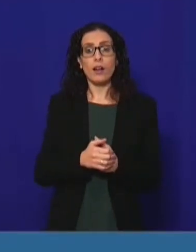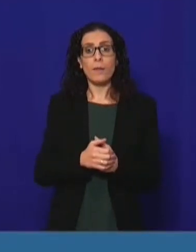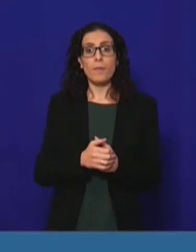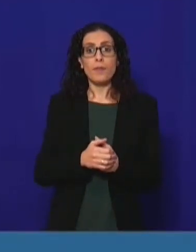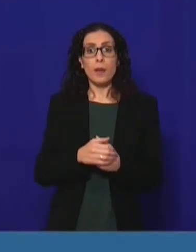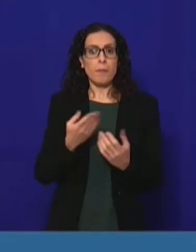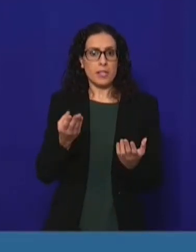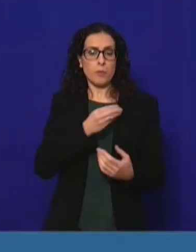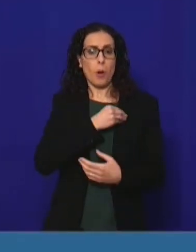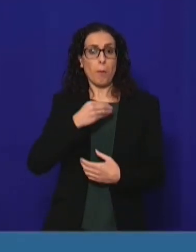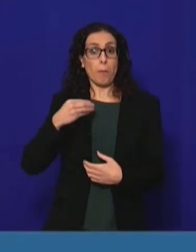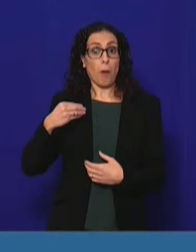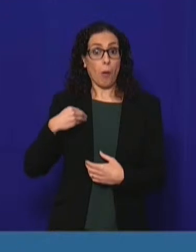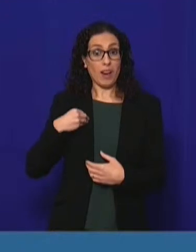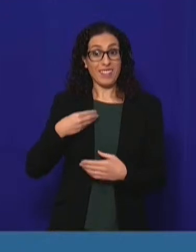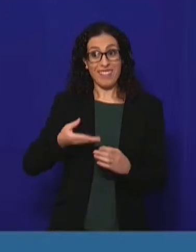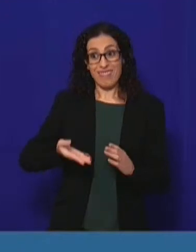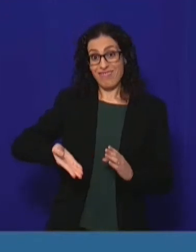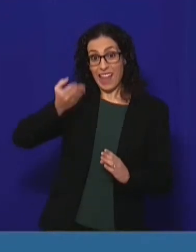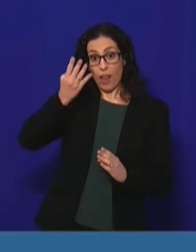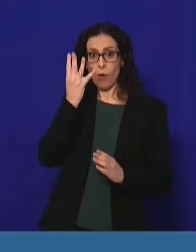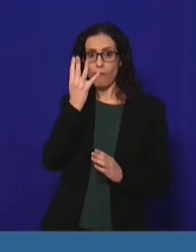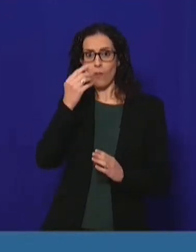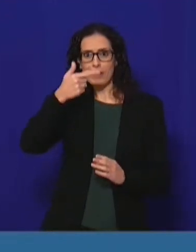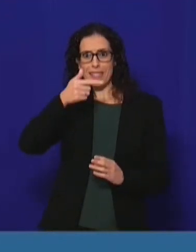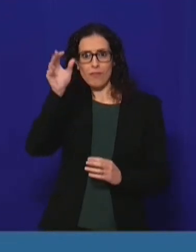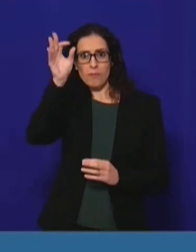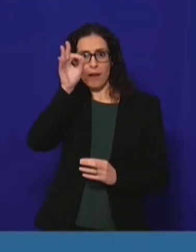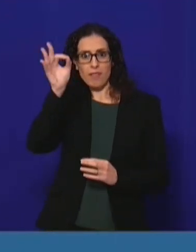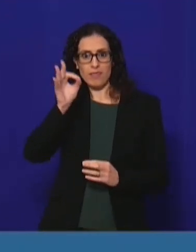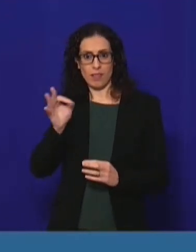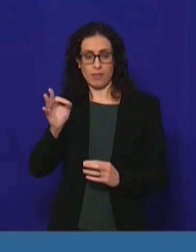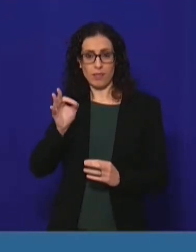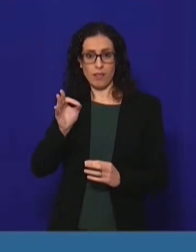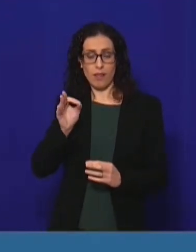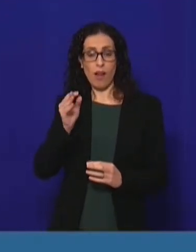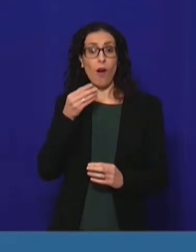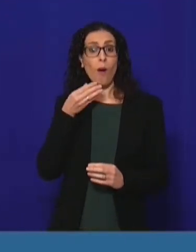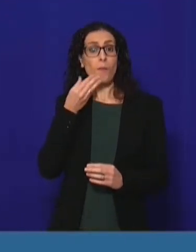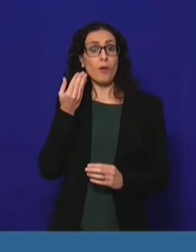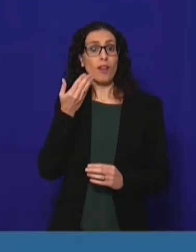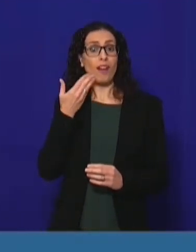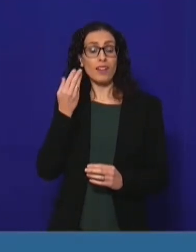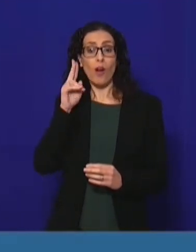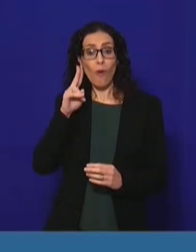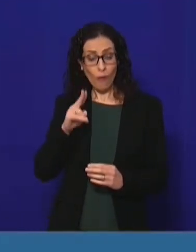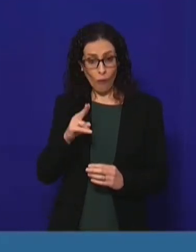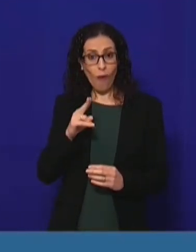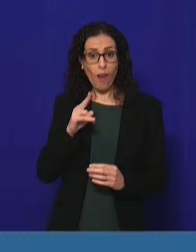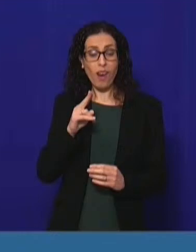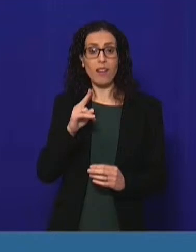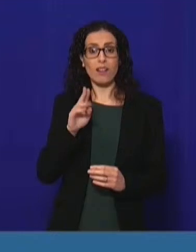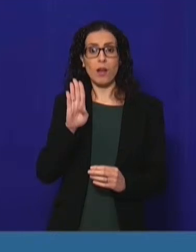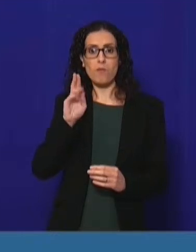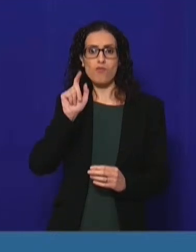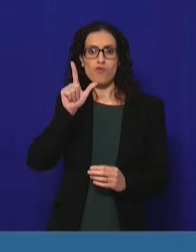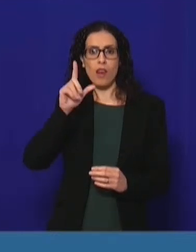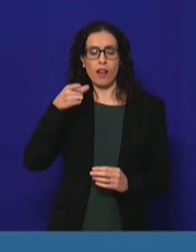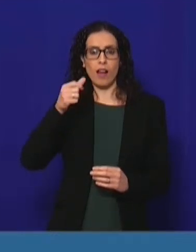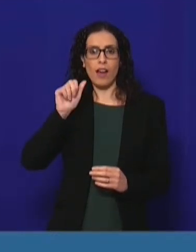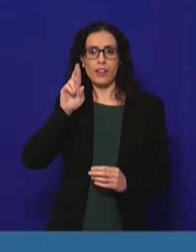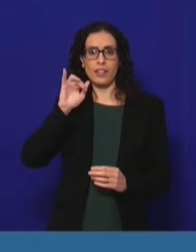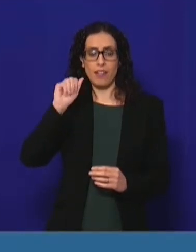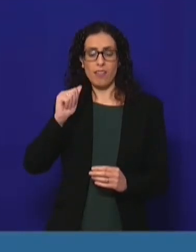għal positivity rate ta' 47%. Anka l-Bulgarija telgħu għal positivity rate ta'